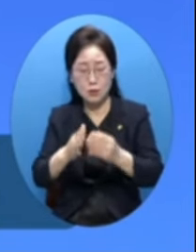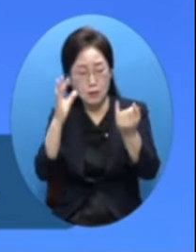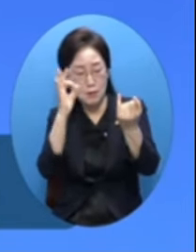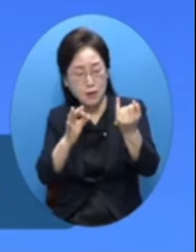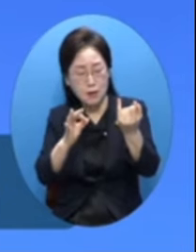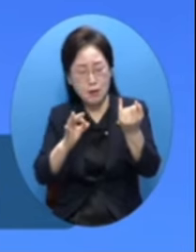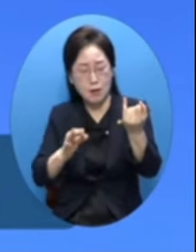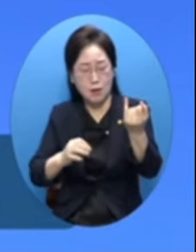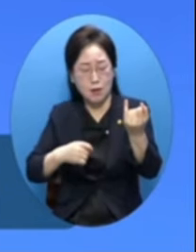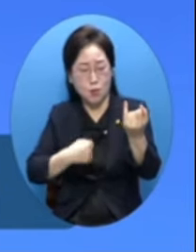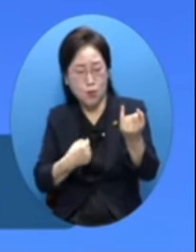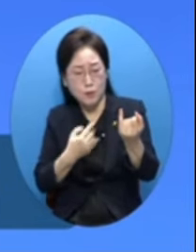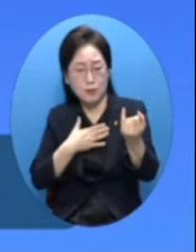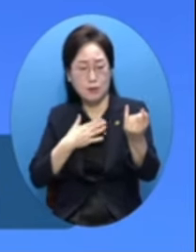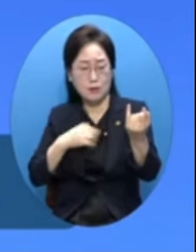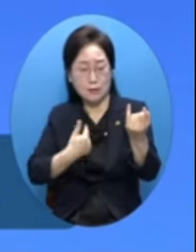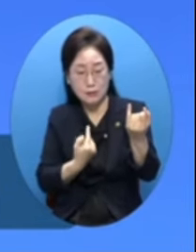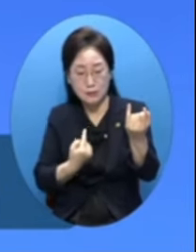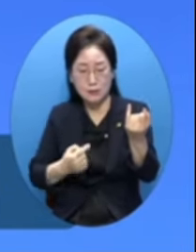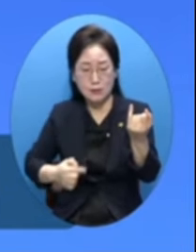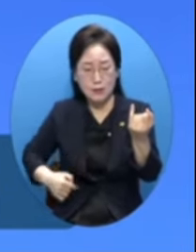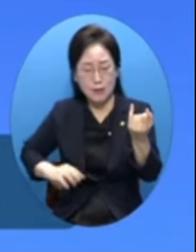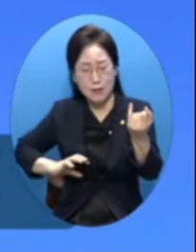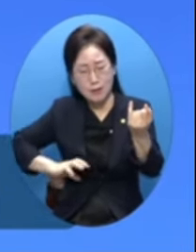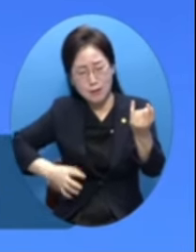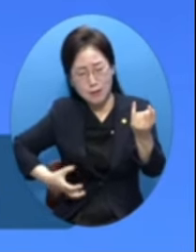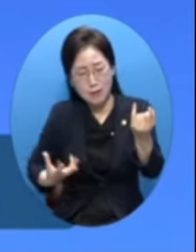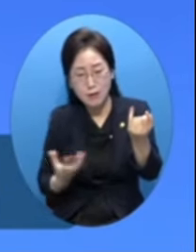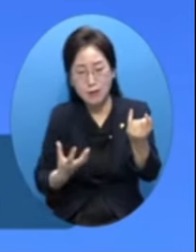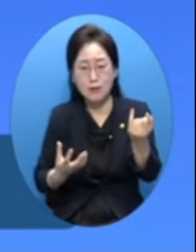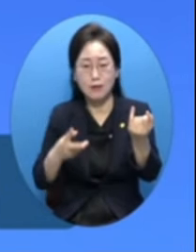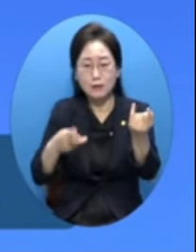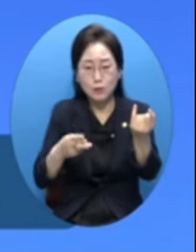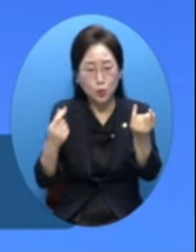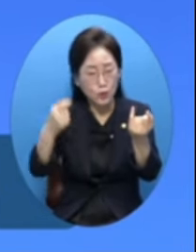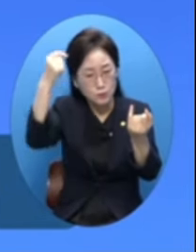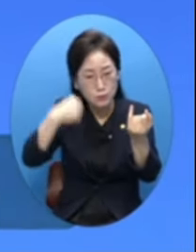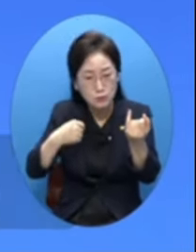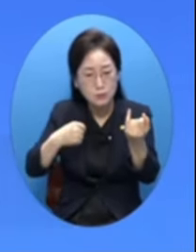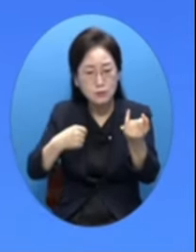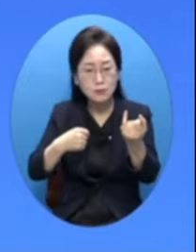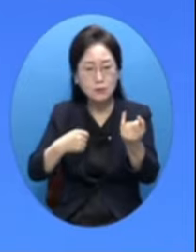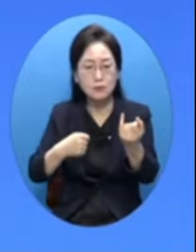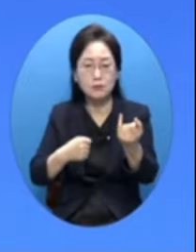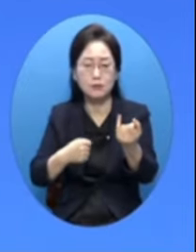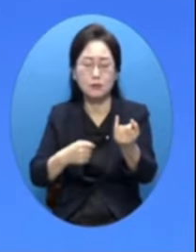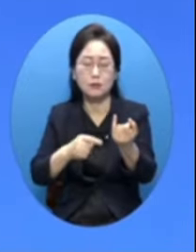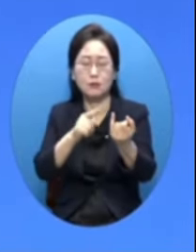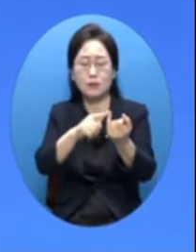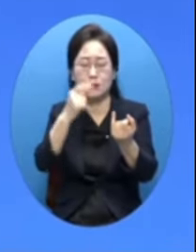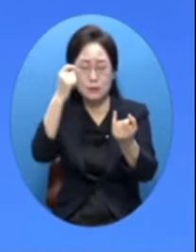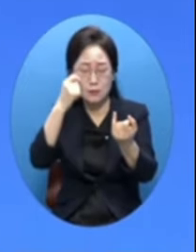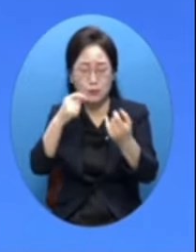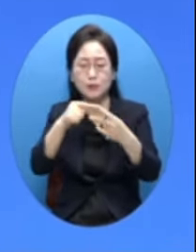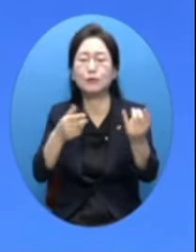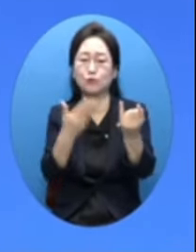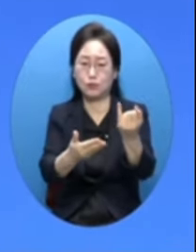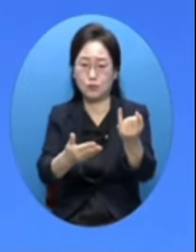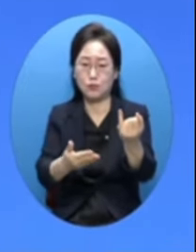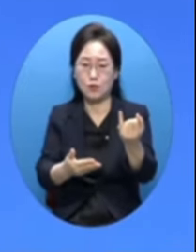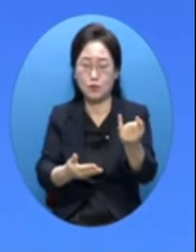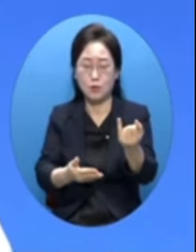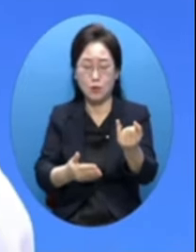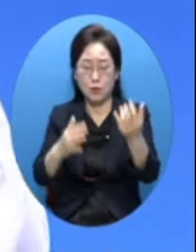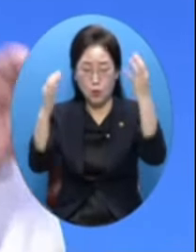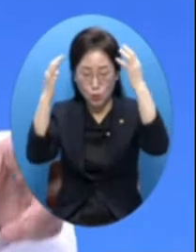끊어지는 고통으로 과부의 슬픔을 이해하셨습니다. 예수께서 그 고통을